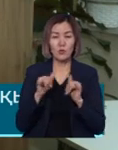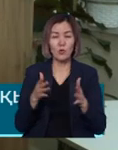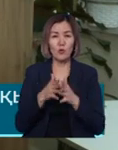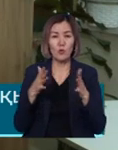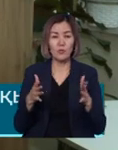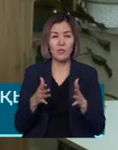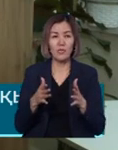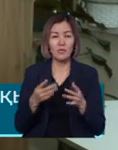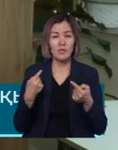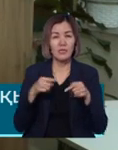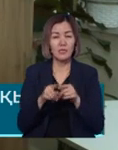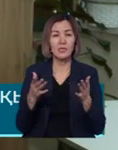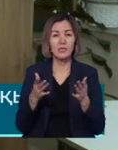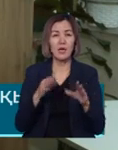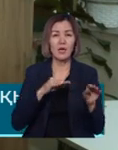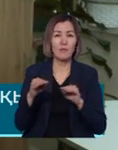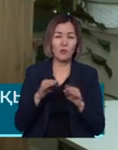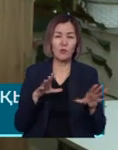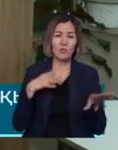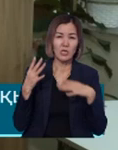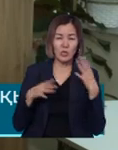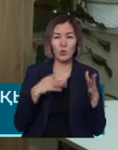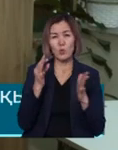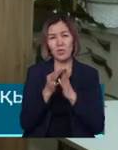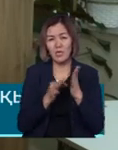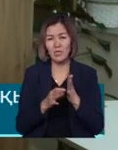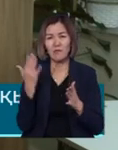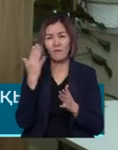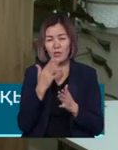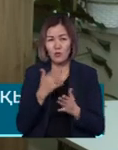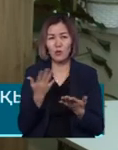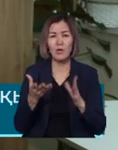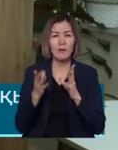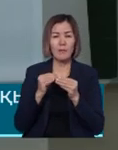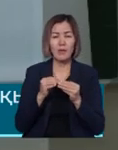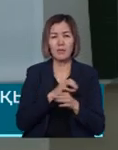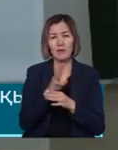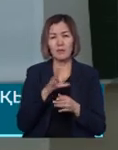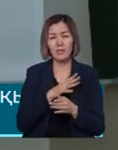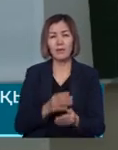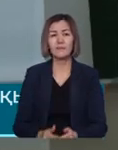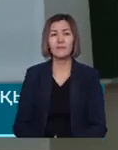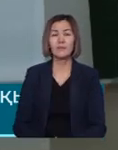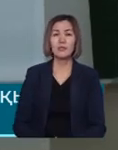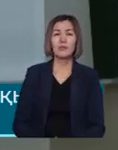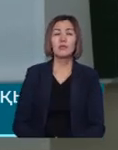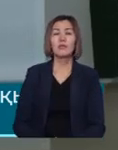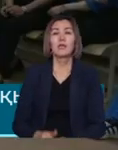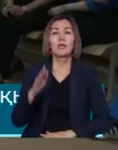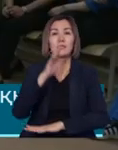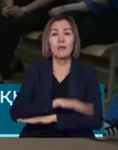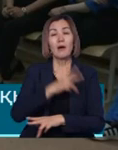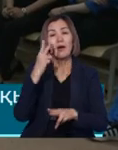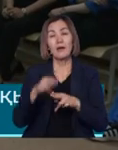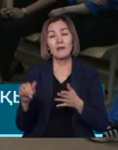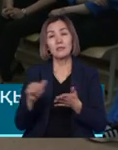осындай техникалармен, жаттығулармен, тест арқылы, видео барлығы қамтылған. Тренинг аяқталғаннан кейін әр қатысушыға